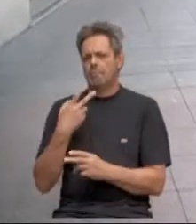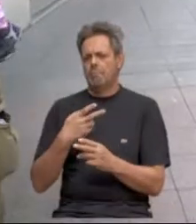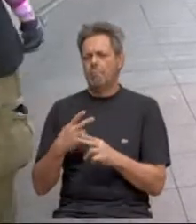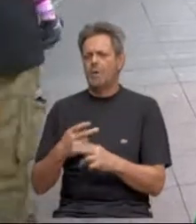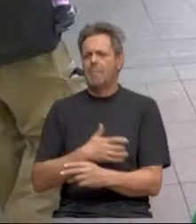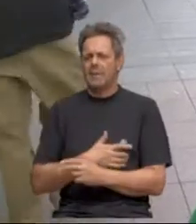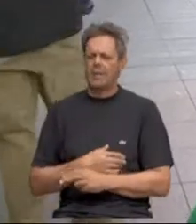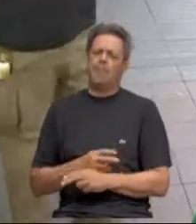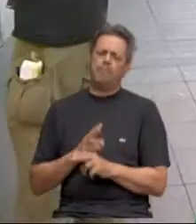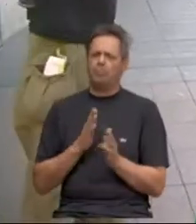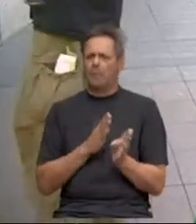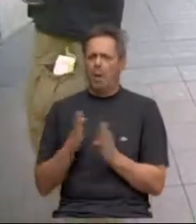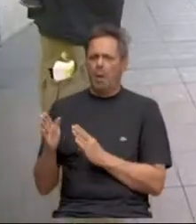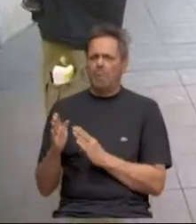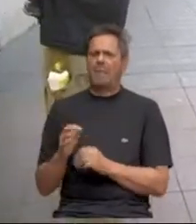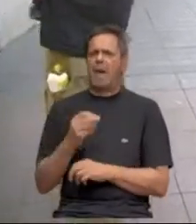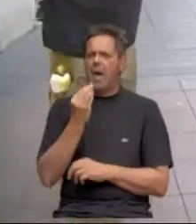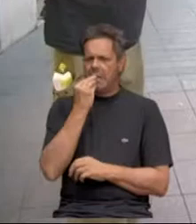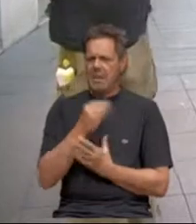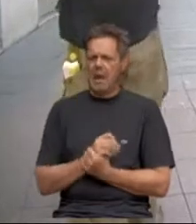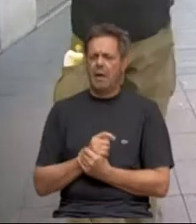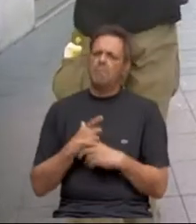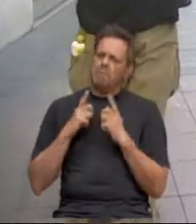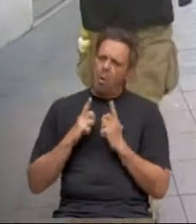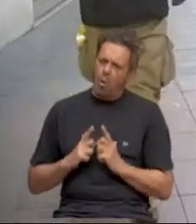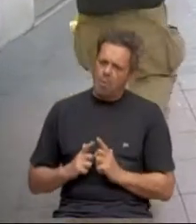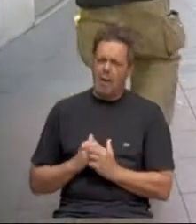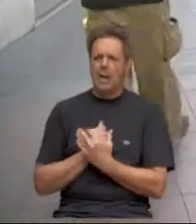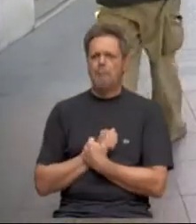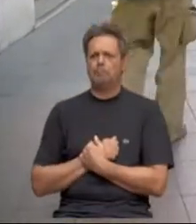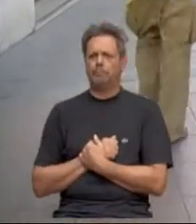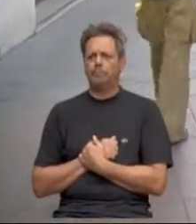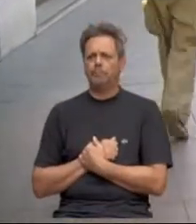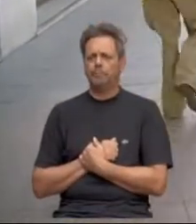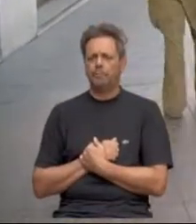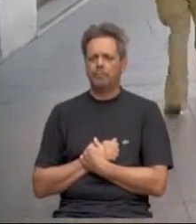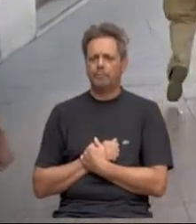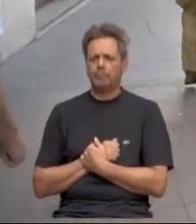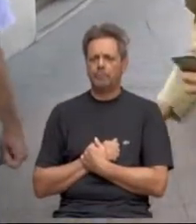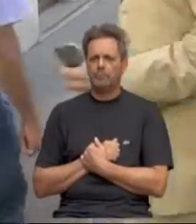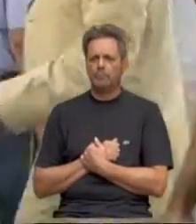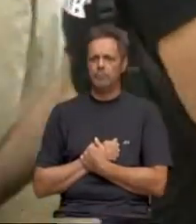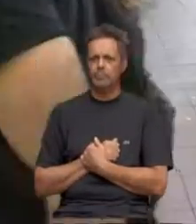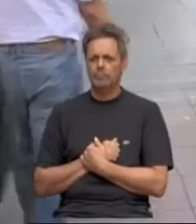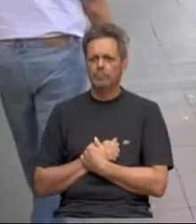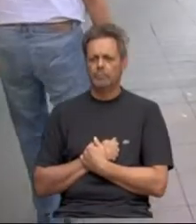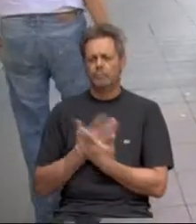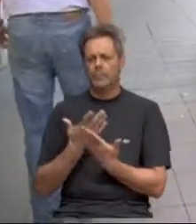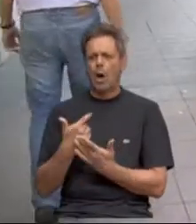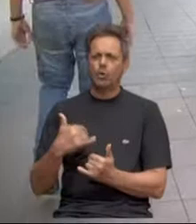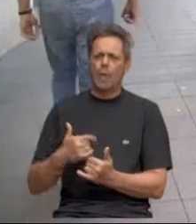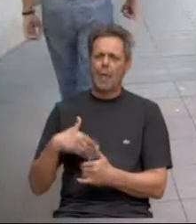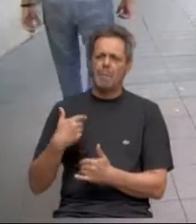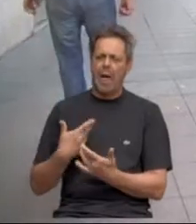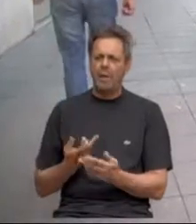Pravilnom ishranom, recimo, pa onda odmaranjem, ne... kao što danas mladi